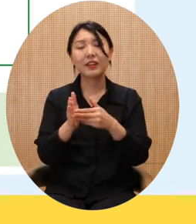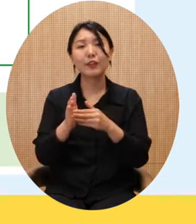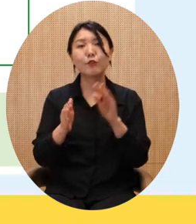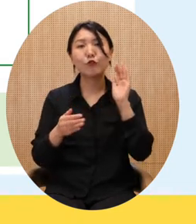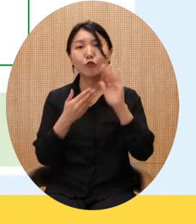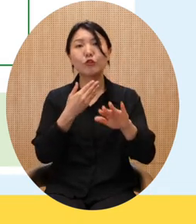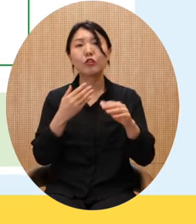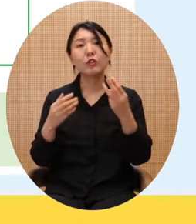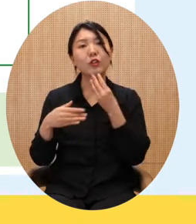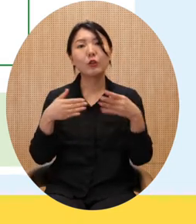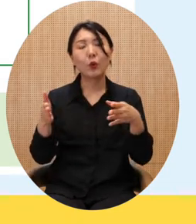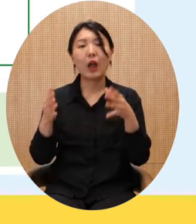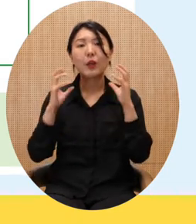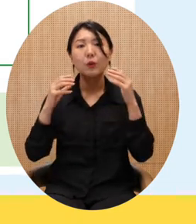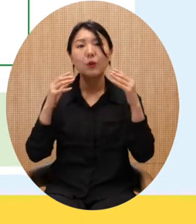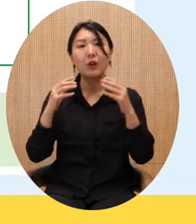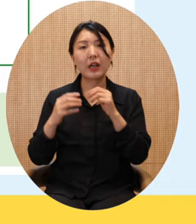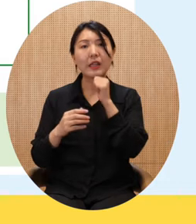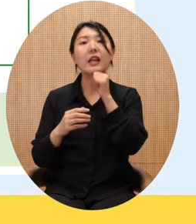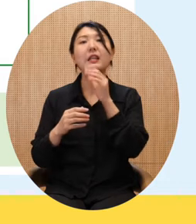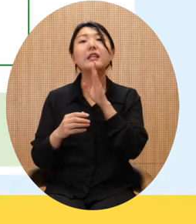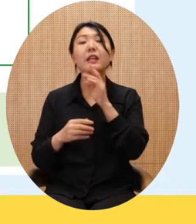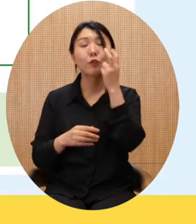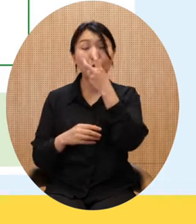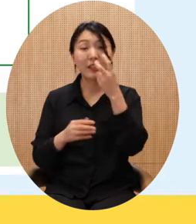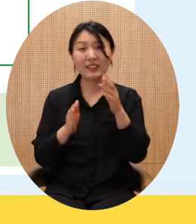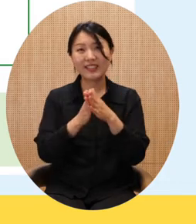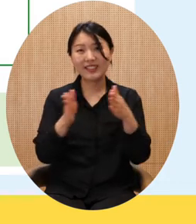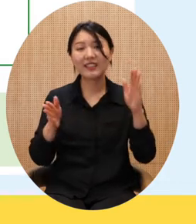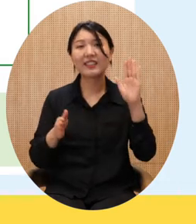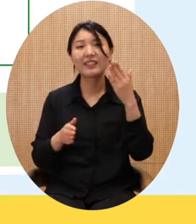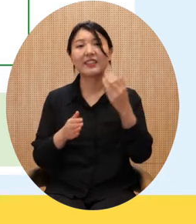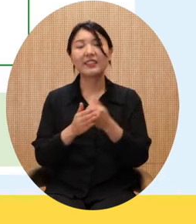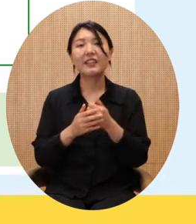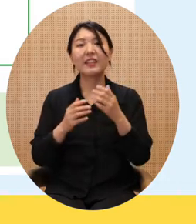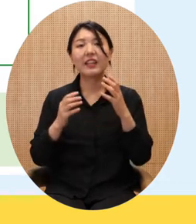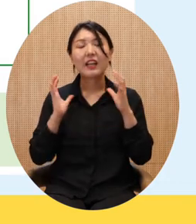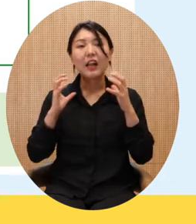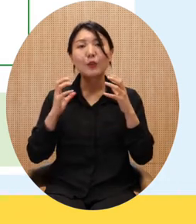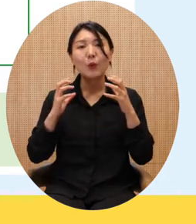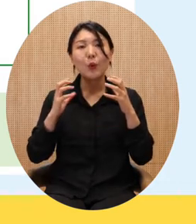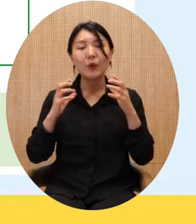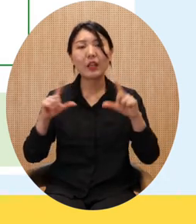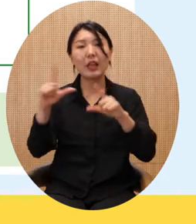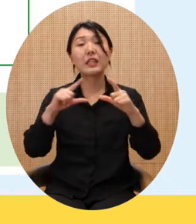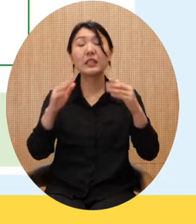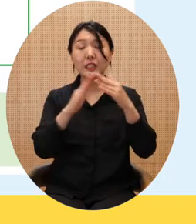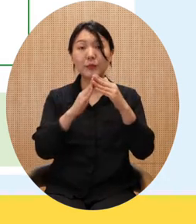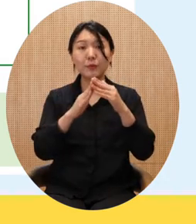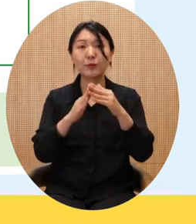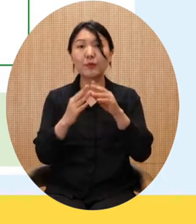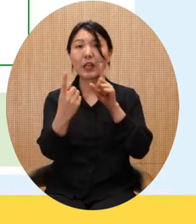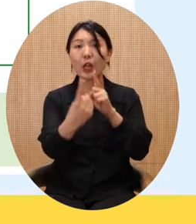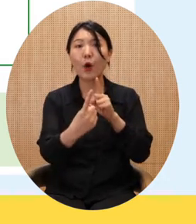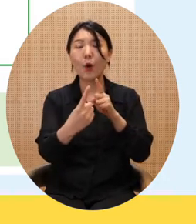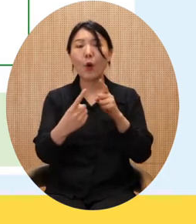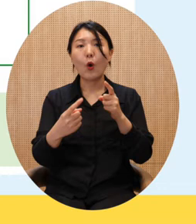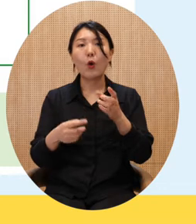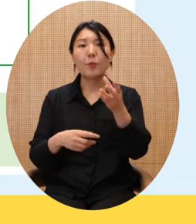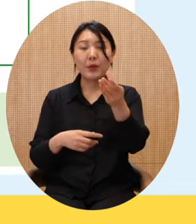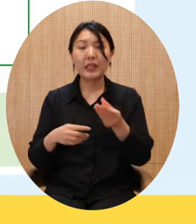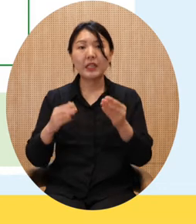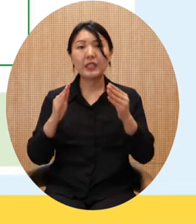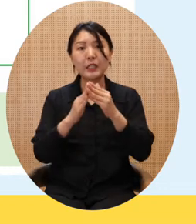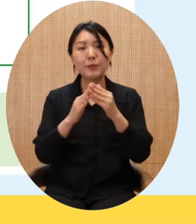아동 주거빈곤에 대한 실태조사를 실시하였고요. 아동 동거가구를 대상으로 한 임대주택을 확보하는 등의 지원